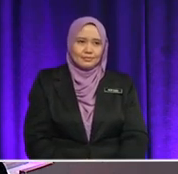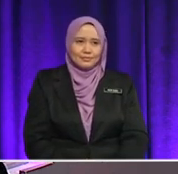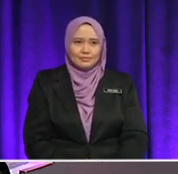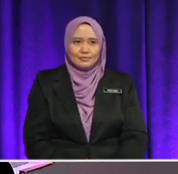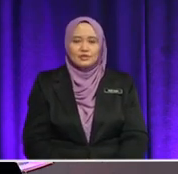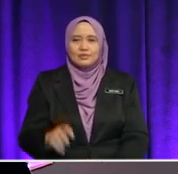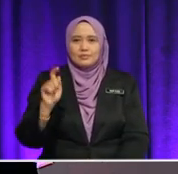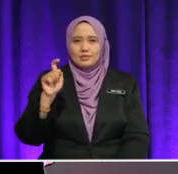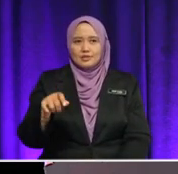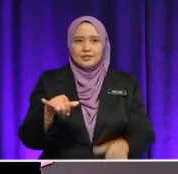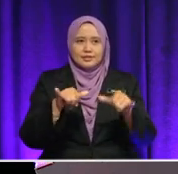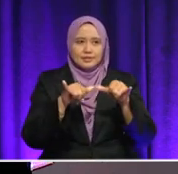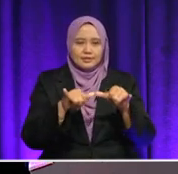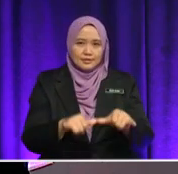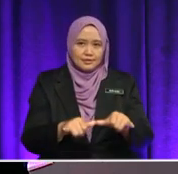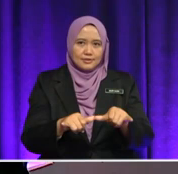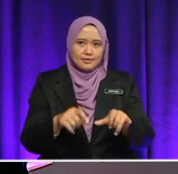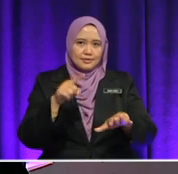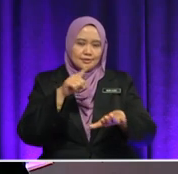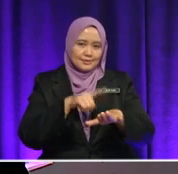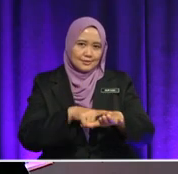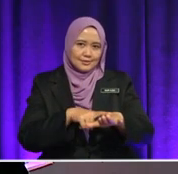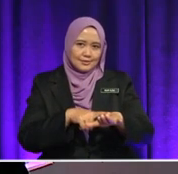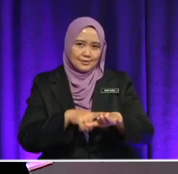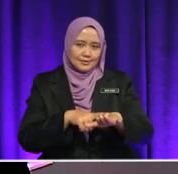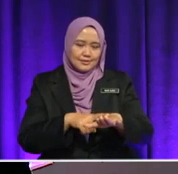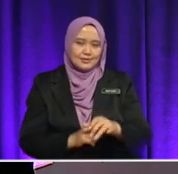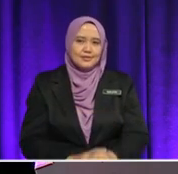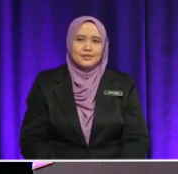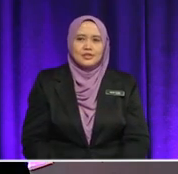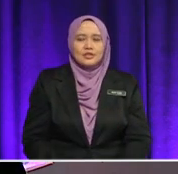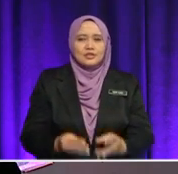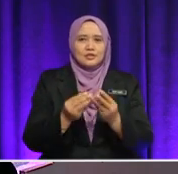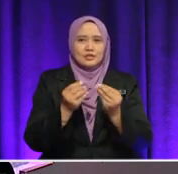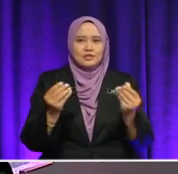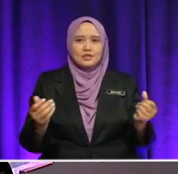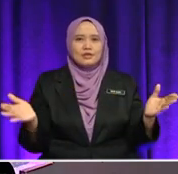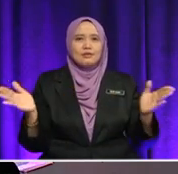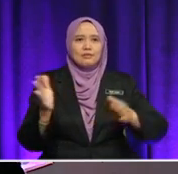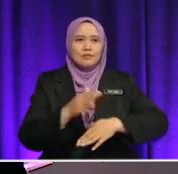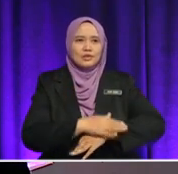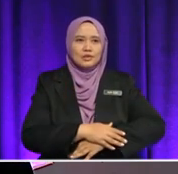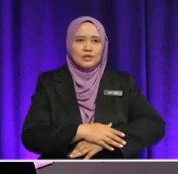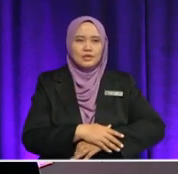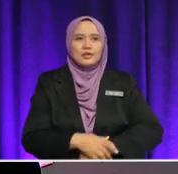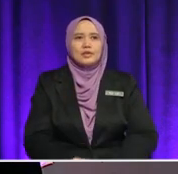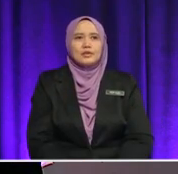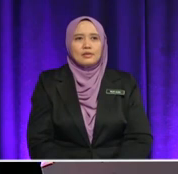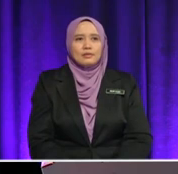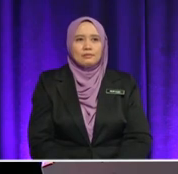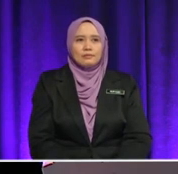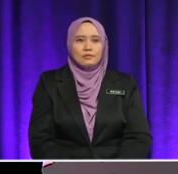mesti tinggal di persekutuan Tanah Melayu dalam tempo 6 bulan terdahulu daripada taring yang tersebut tari yang pendaftaran